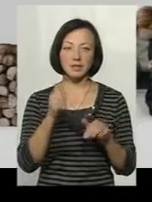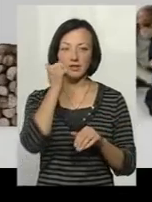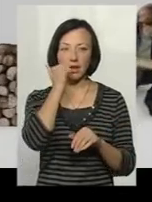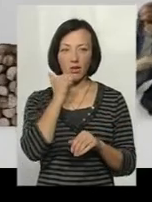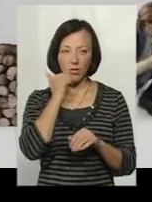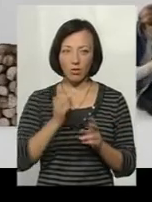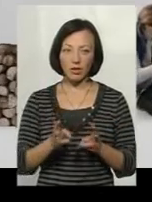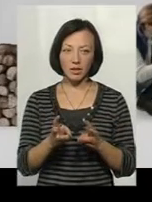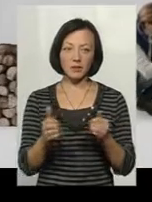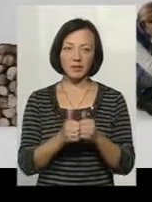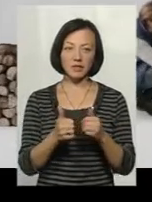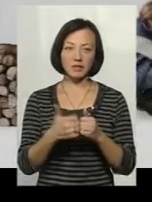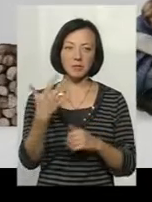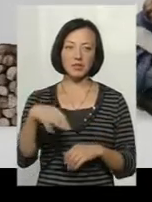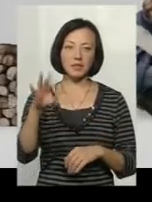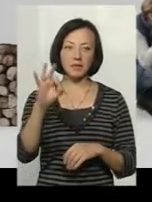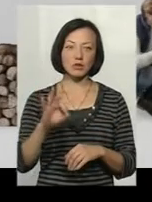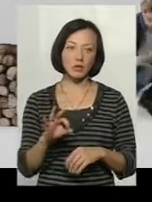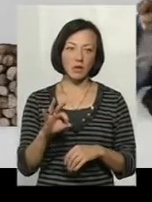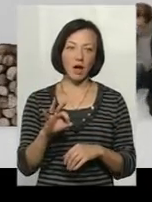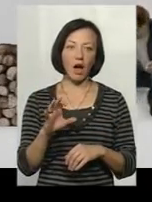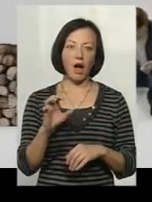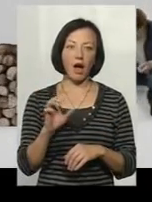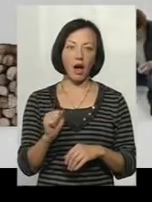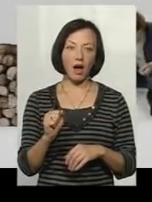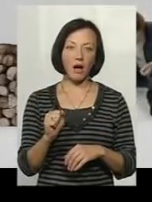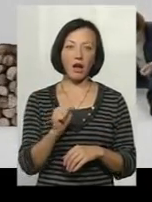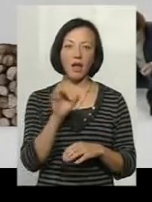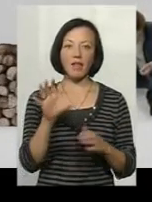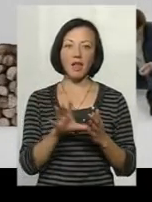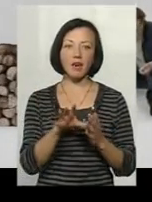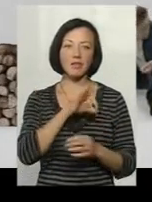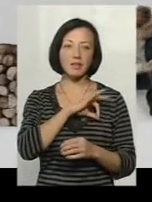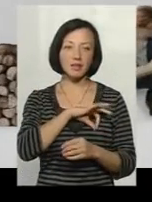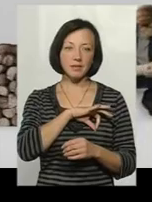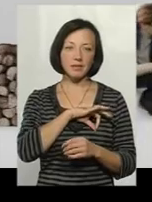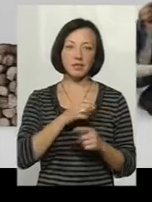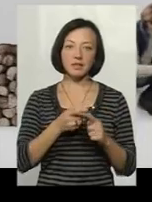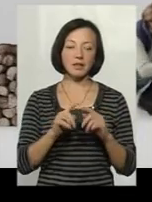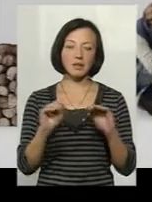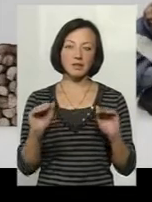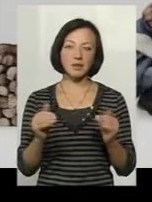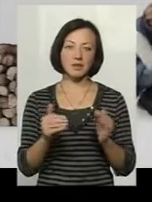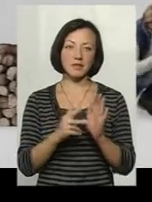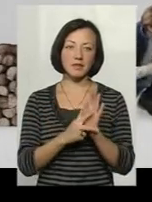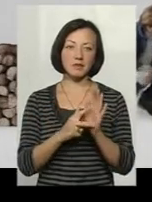котла близько 50%, а ККД енергоефективних котлів не нижчий